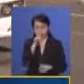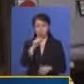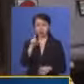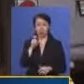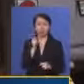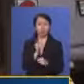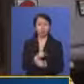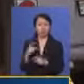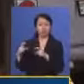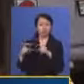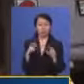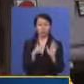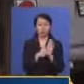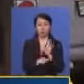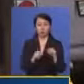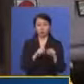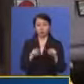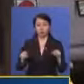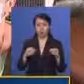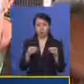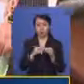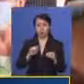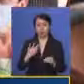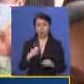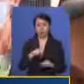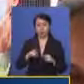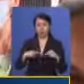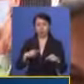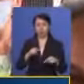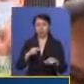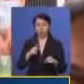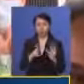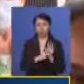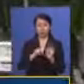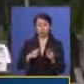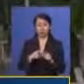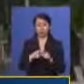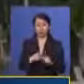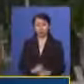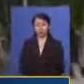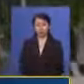заказанных автобусов 60 длиной в 10 с половиной метров остальные по восемь с половиной